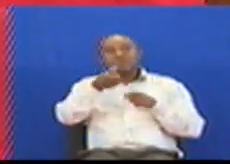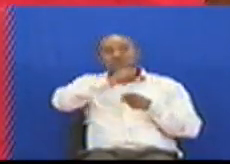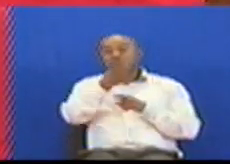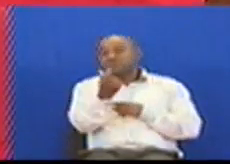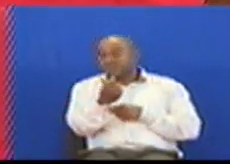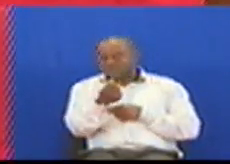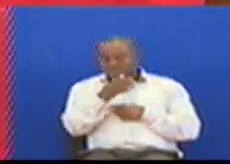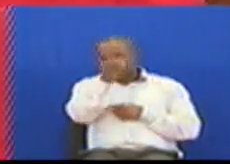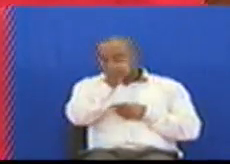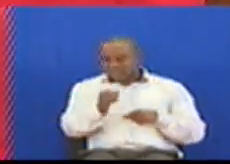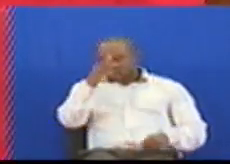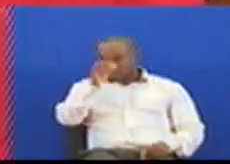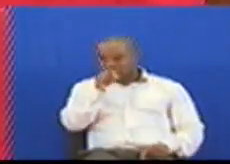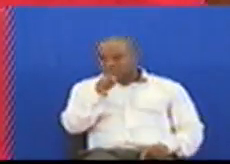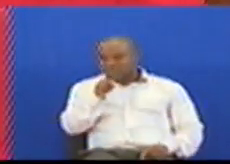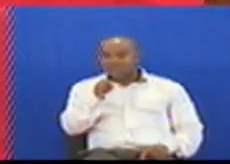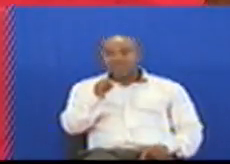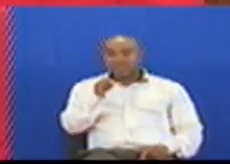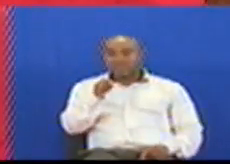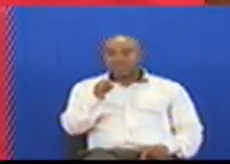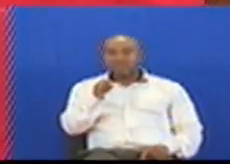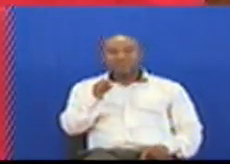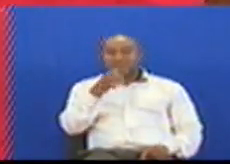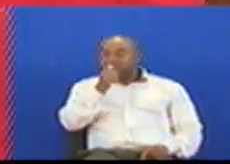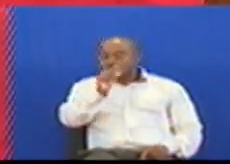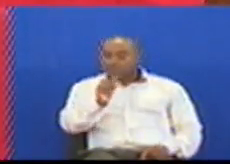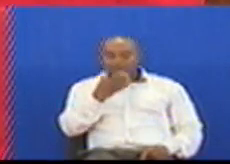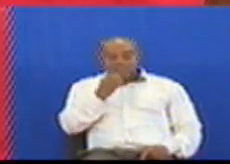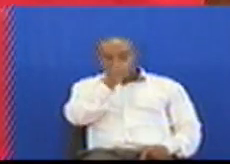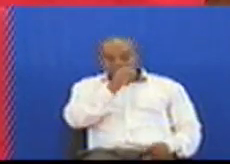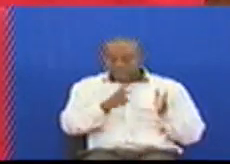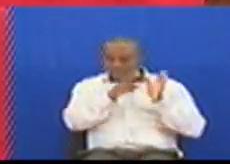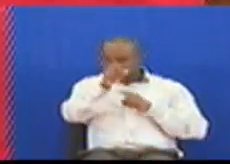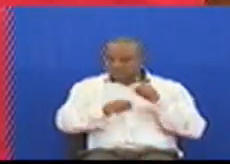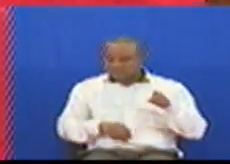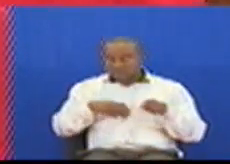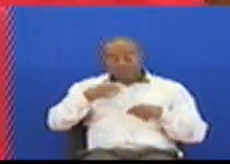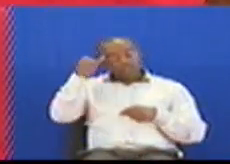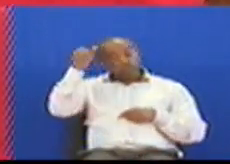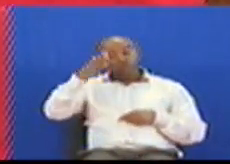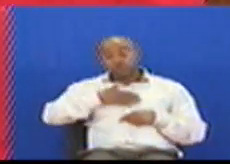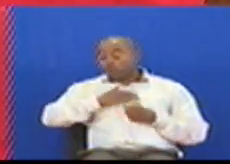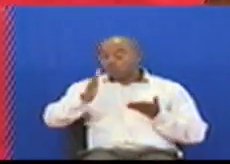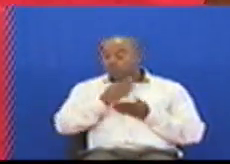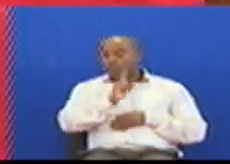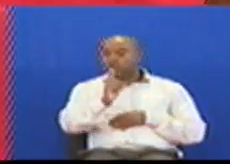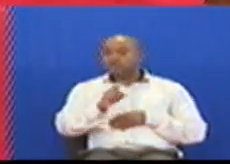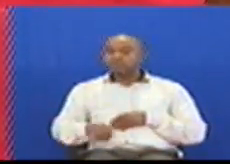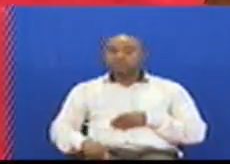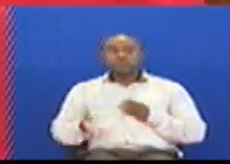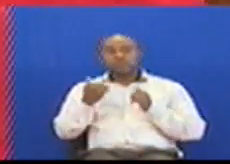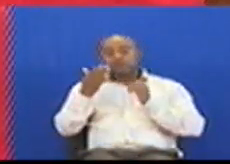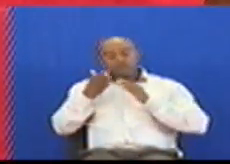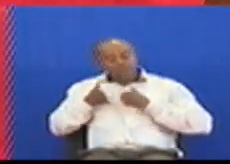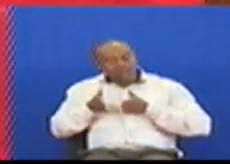ile 30% wanayopata ni kidogo, 70% iliyoko tunnels kwa ushauri wangu isingeondoka, kwa sababu barabara